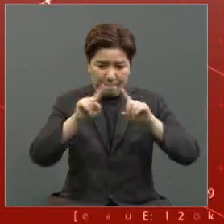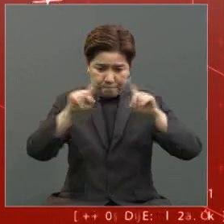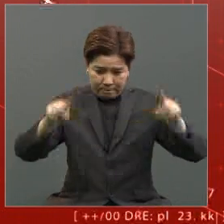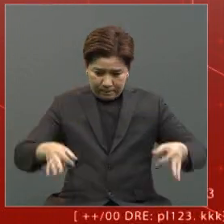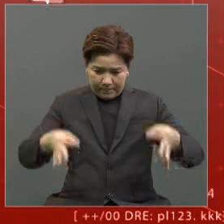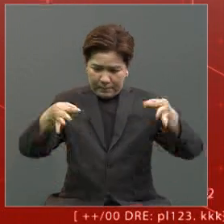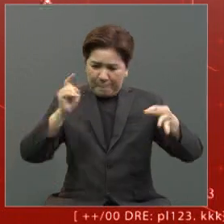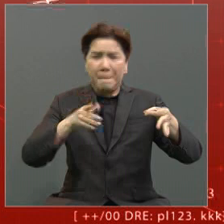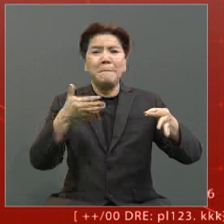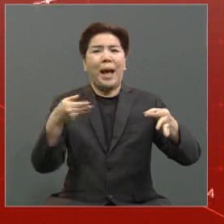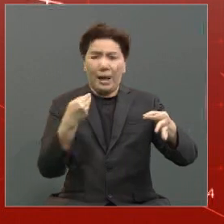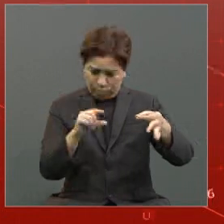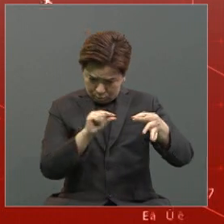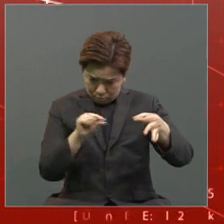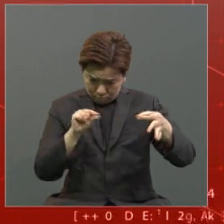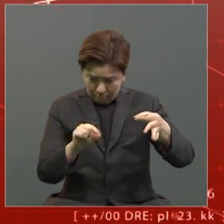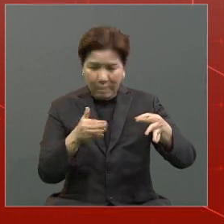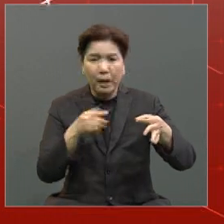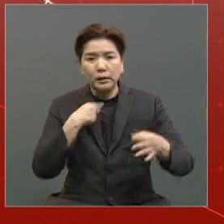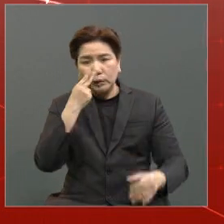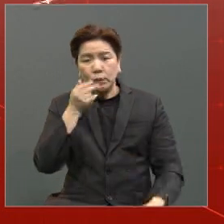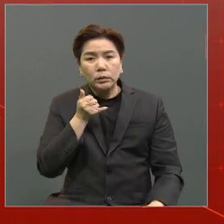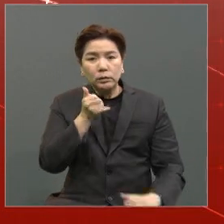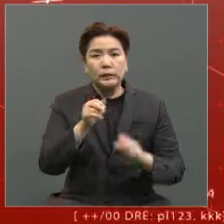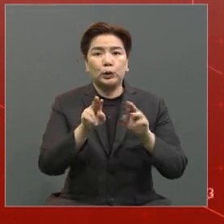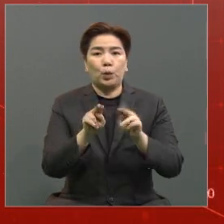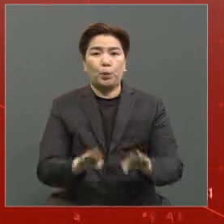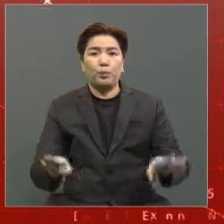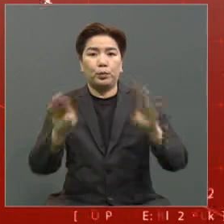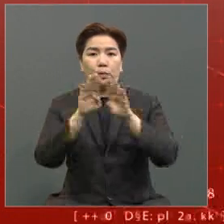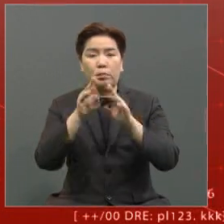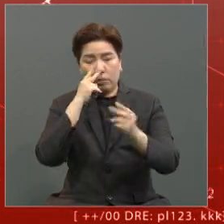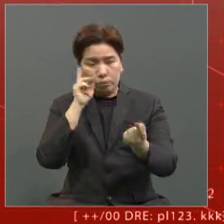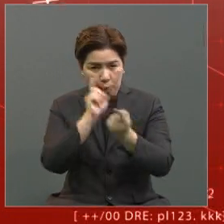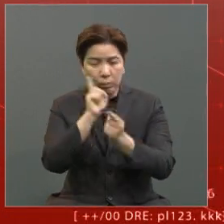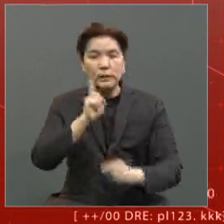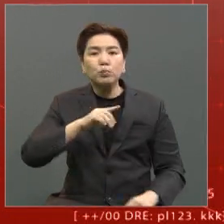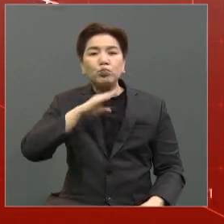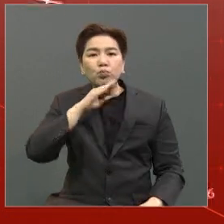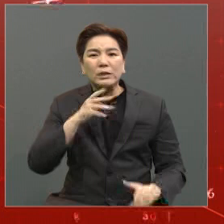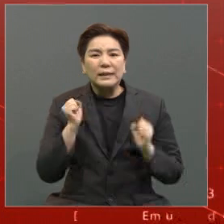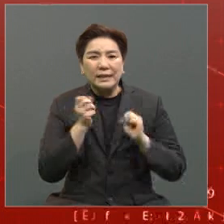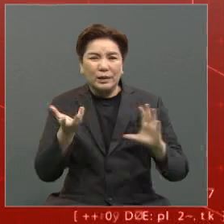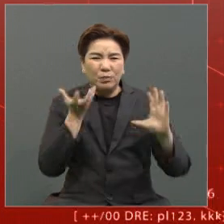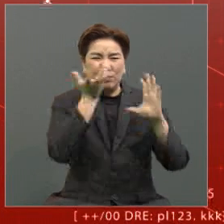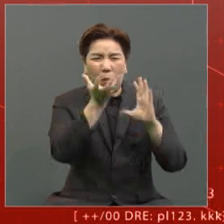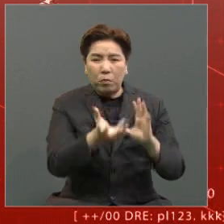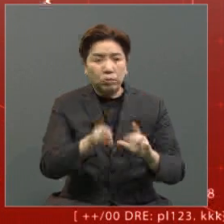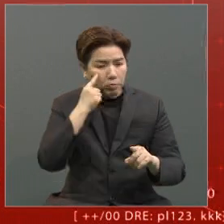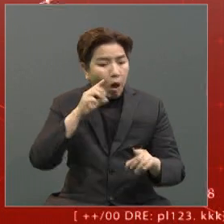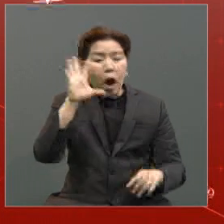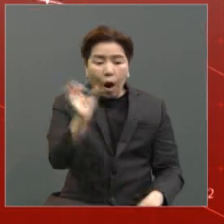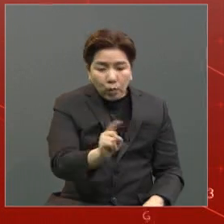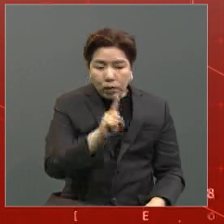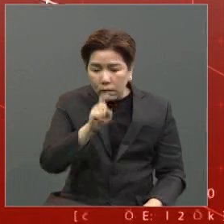แซลมอนอย่างงี้ก็มีฮะไปบุกที่จังหวัดนครปฐมแล้วปรากฏว่าเจอเนื้อสุกรแช่แข็งที่ไม่ทราบแหล่ง